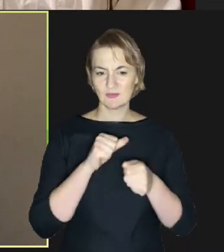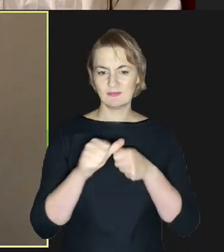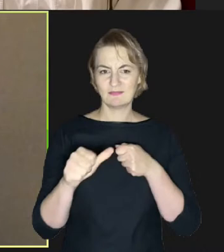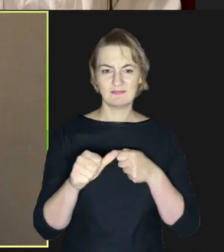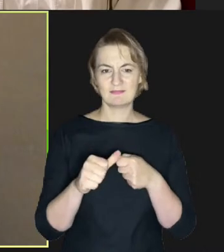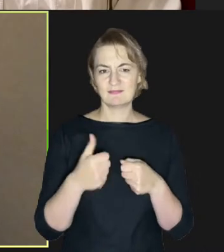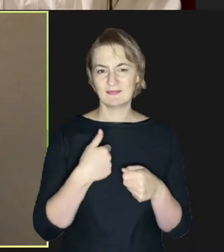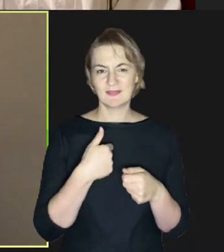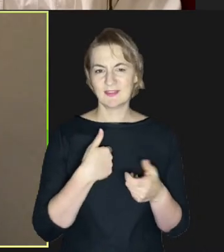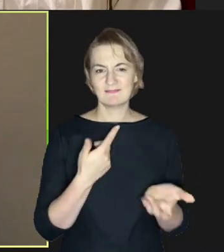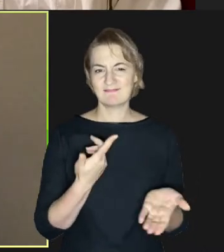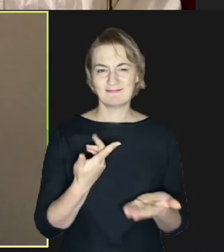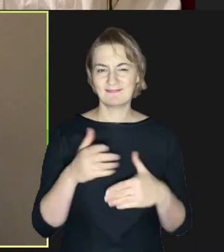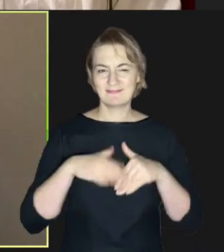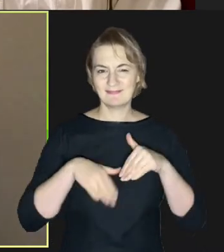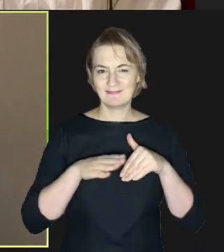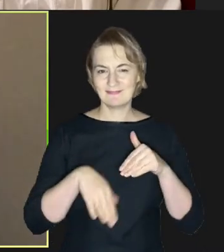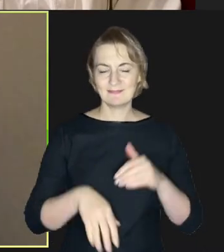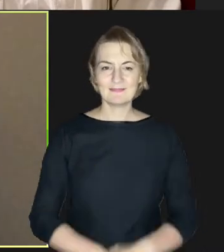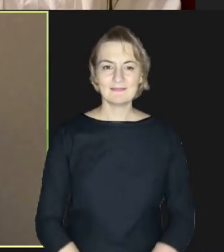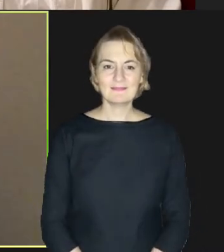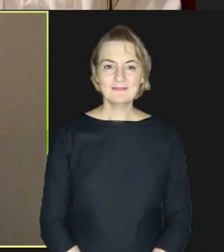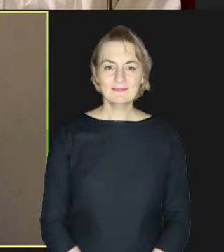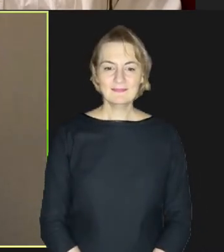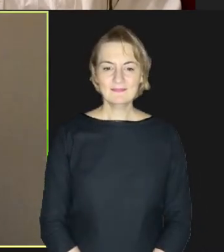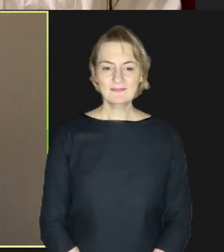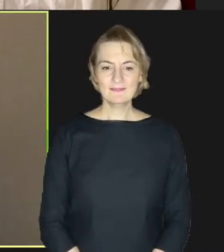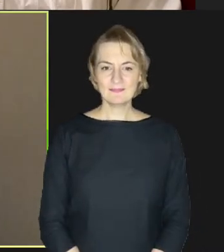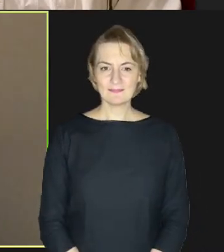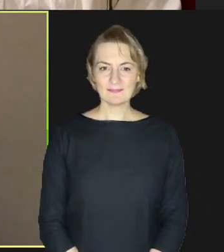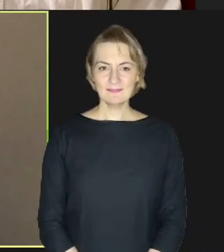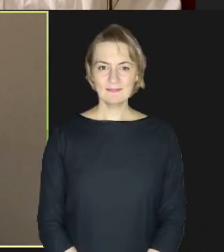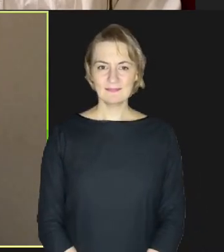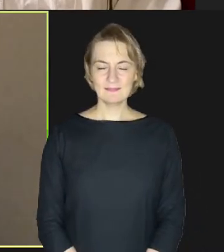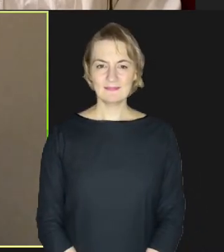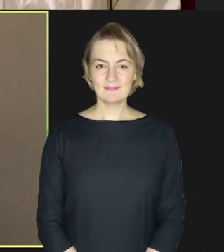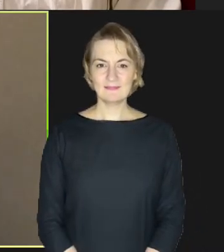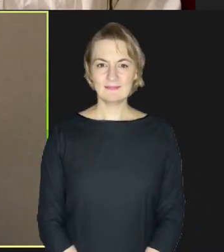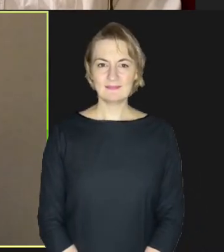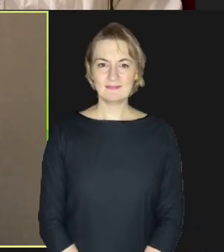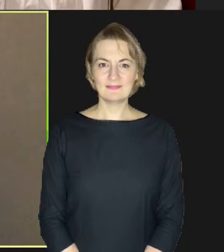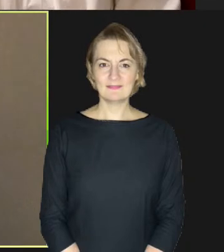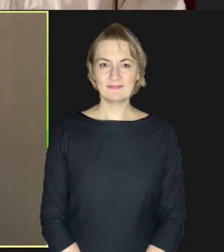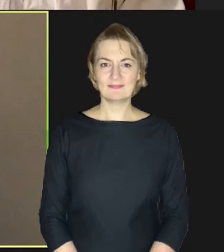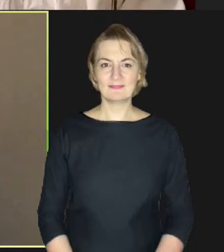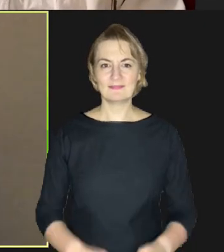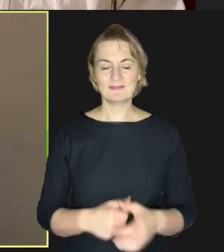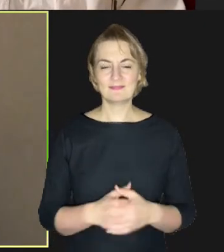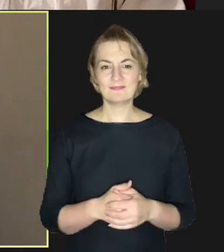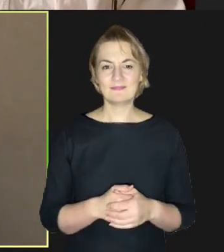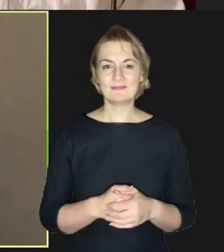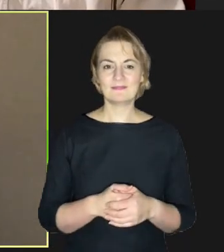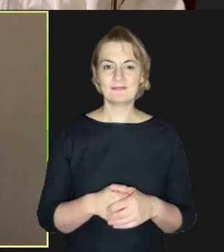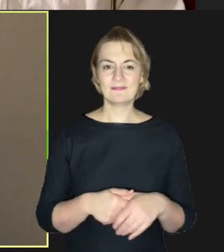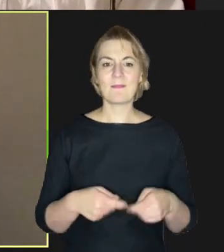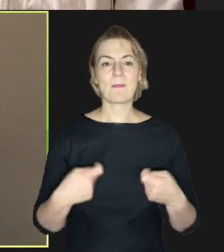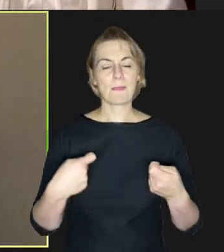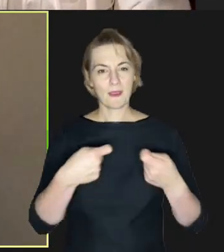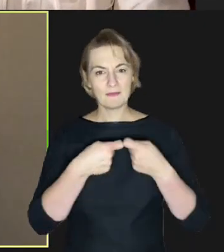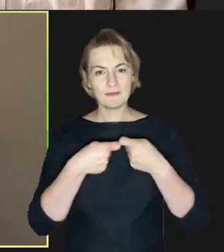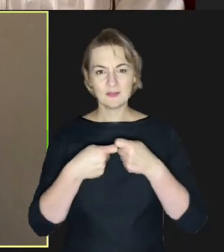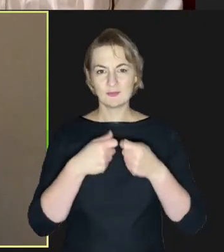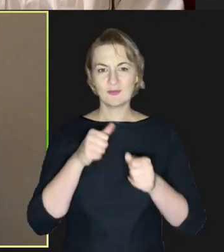smrodek, jak to się mówi, tak? To współistnienie zakłada dwa byty, które jakoś współistnieją,